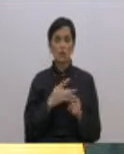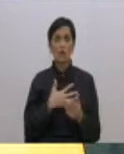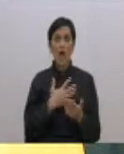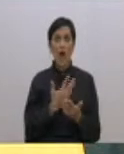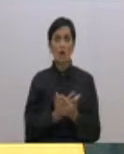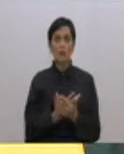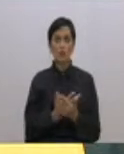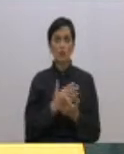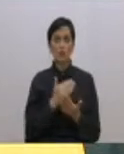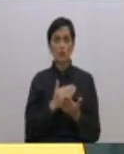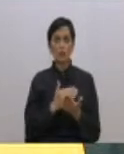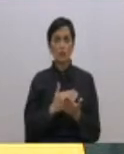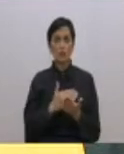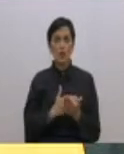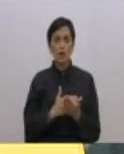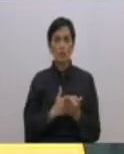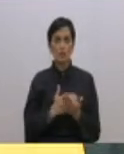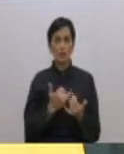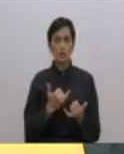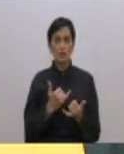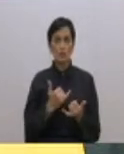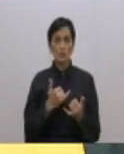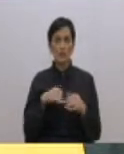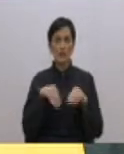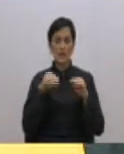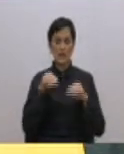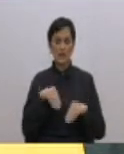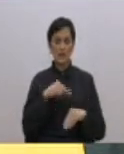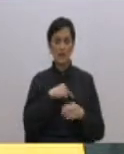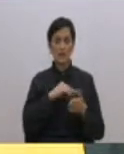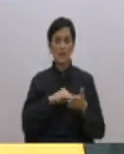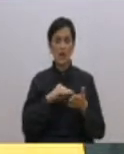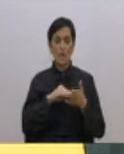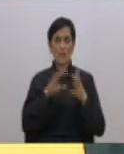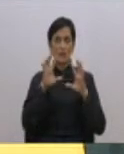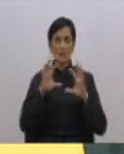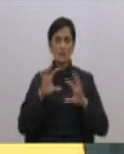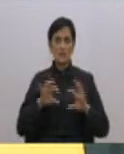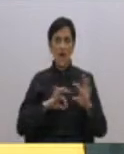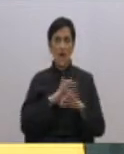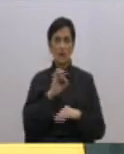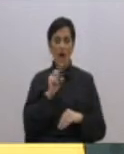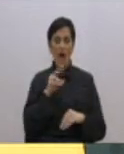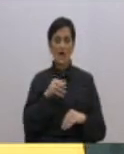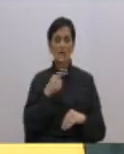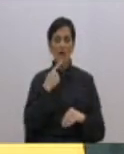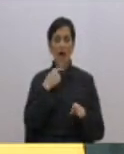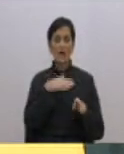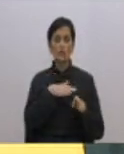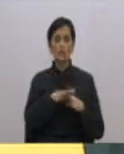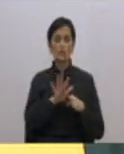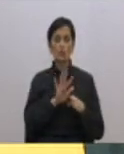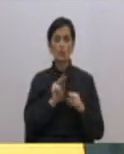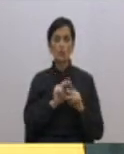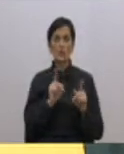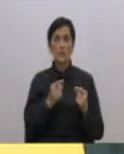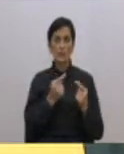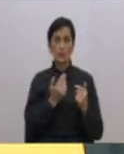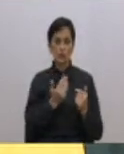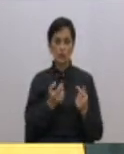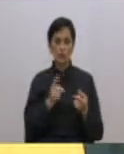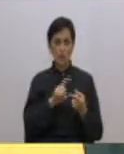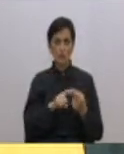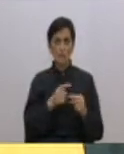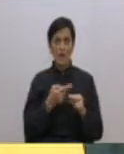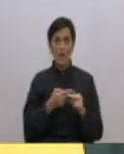რეჟიმში ხდება დამუშავება საკანონმდებლო აქტის პროექტისა არასრულწლოვანთა რეფერირების შესახებ. Და ესეც